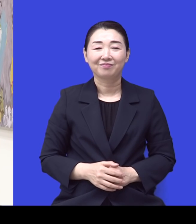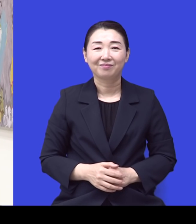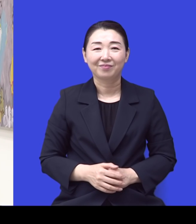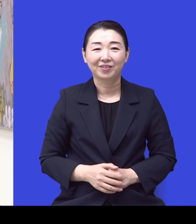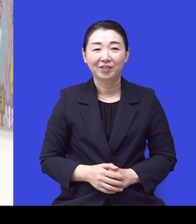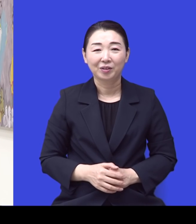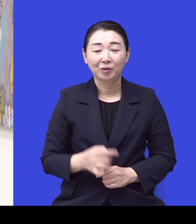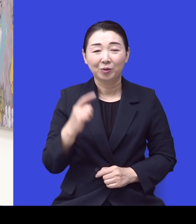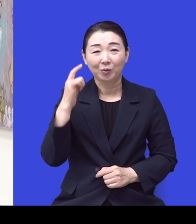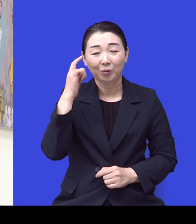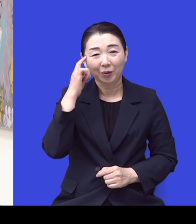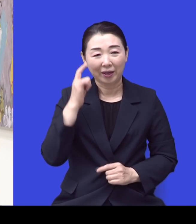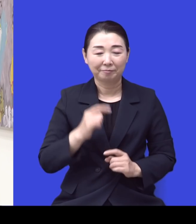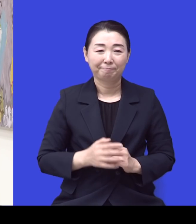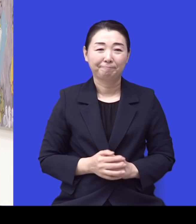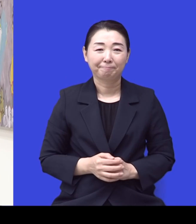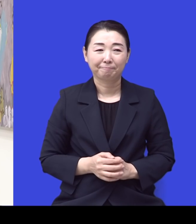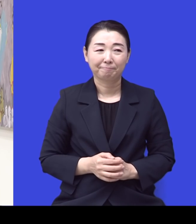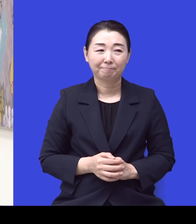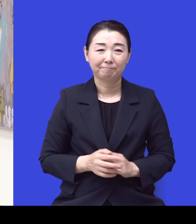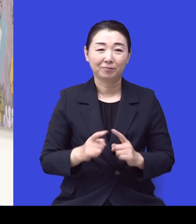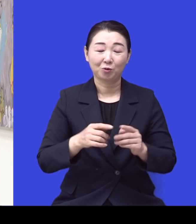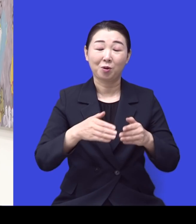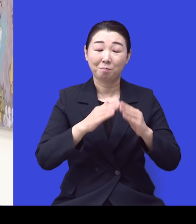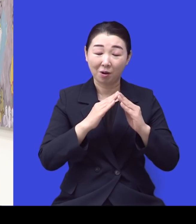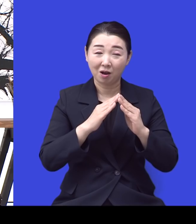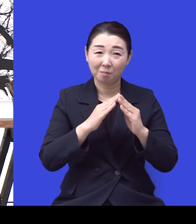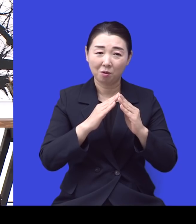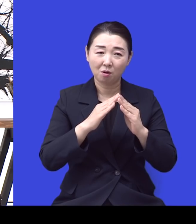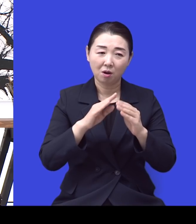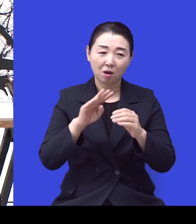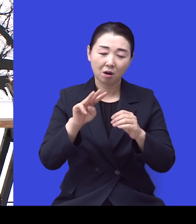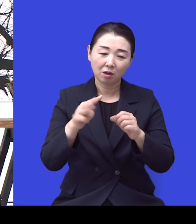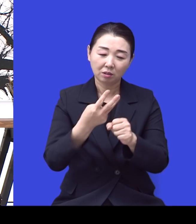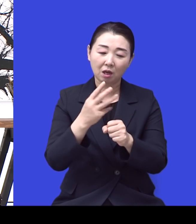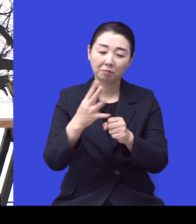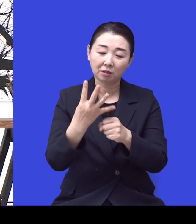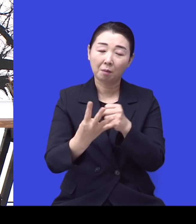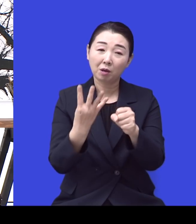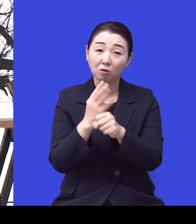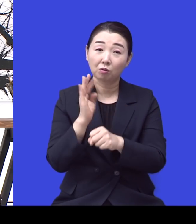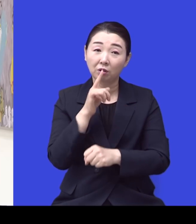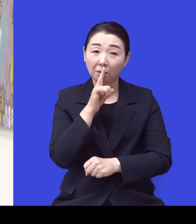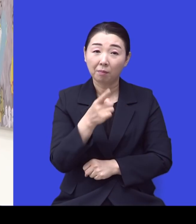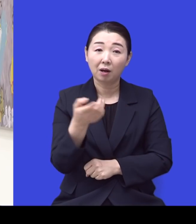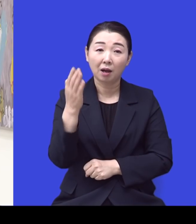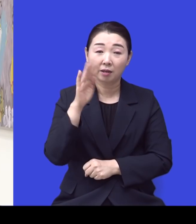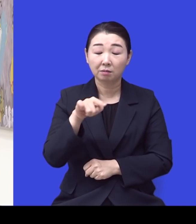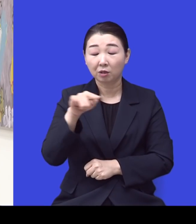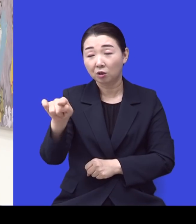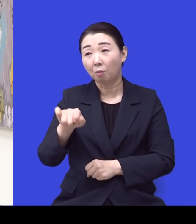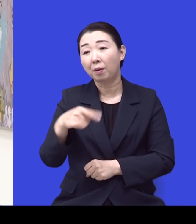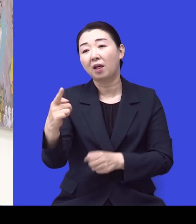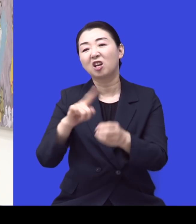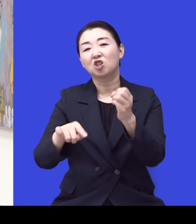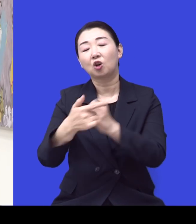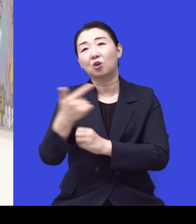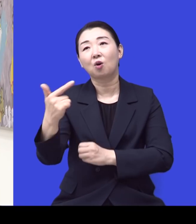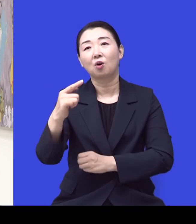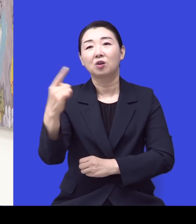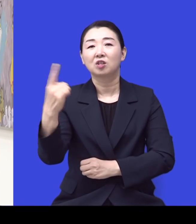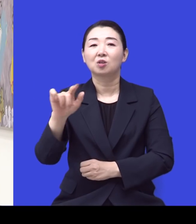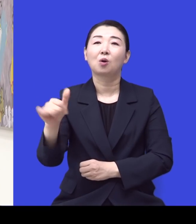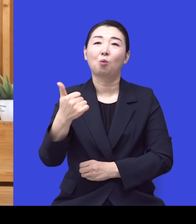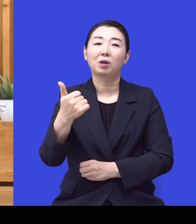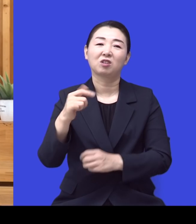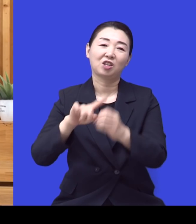이제 세워진 지 본인들 마을 분들은 300~400년 됐다고 하는데 옆에 직지사라고 하는 큰 절이 1500년이 된